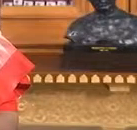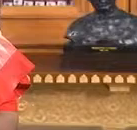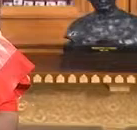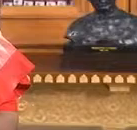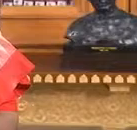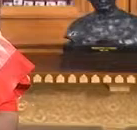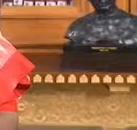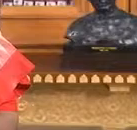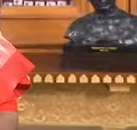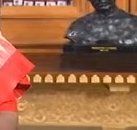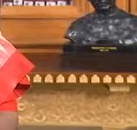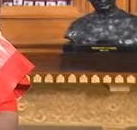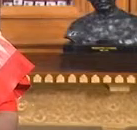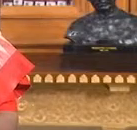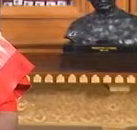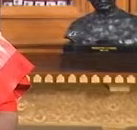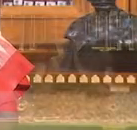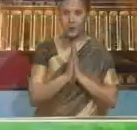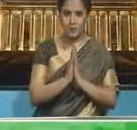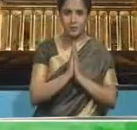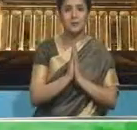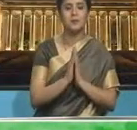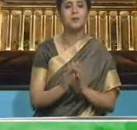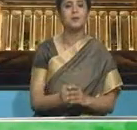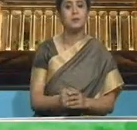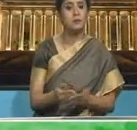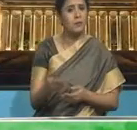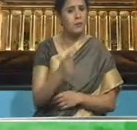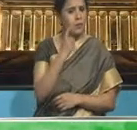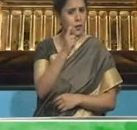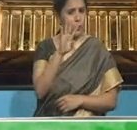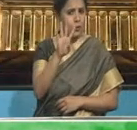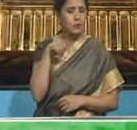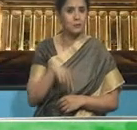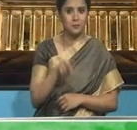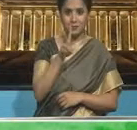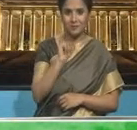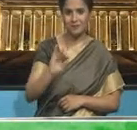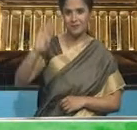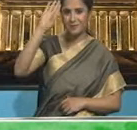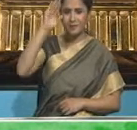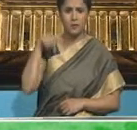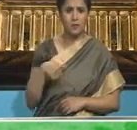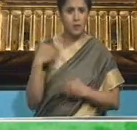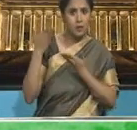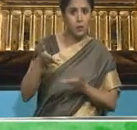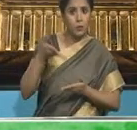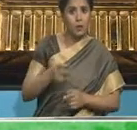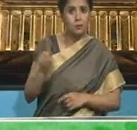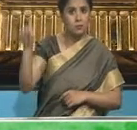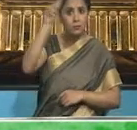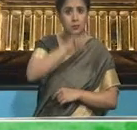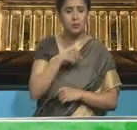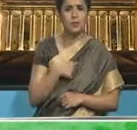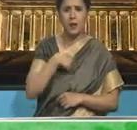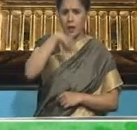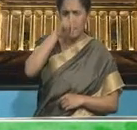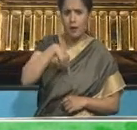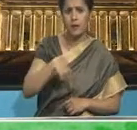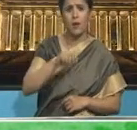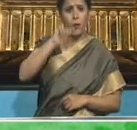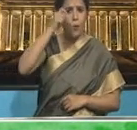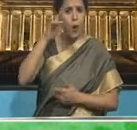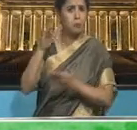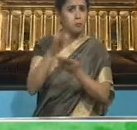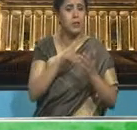प्यारे देशवासियों, नमस्कार। 74वें गणतंत्र दिवस की पूर्व संध्या पर देश और विदेश में रहने